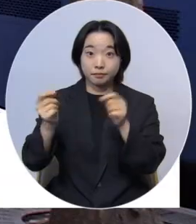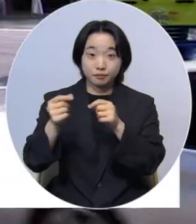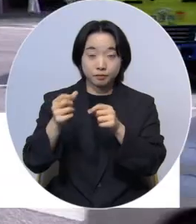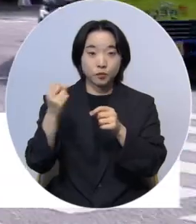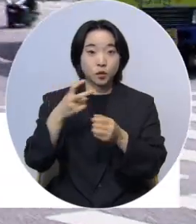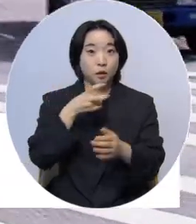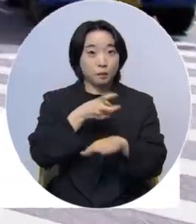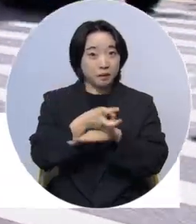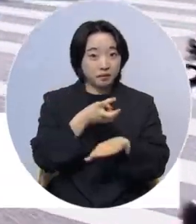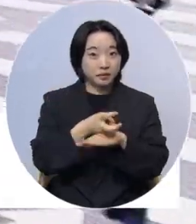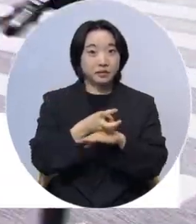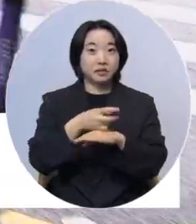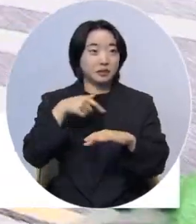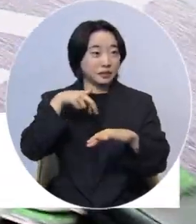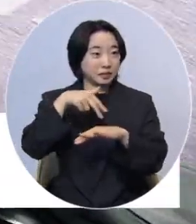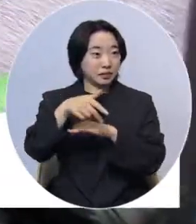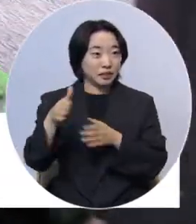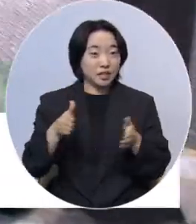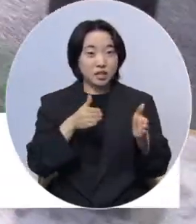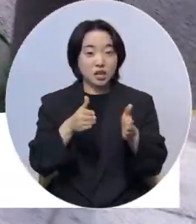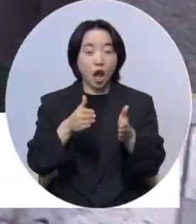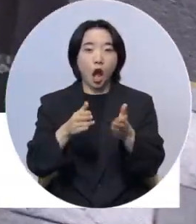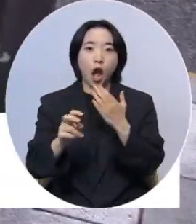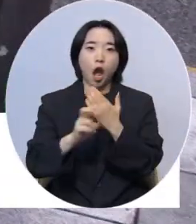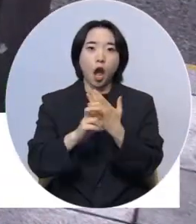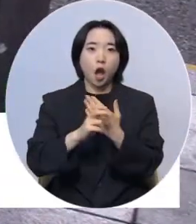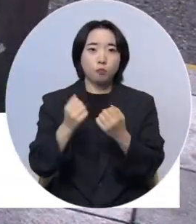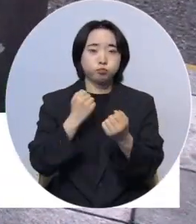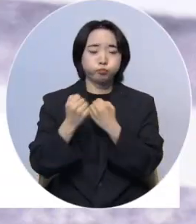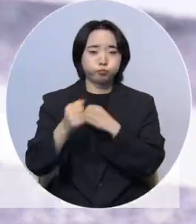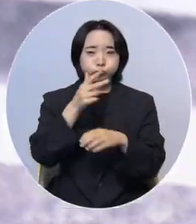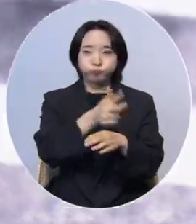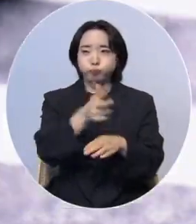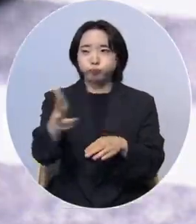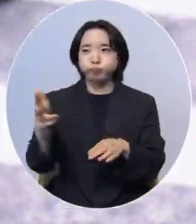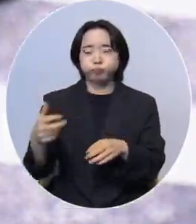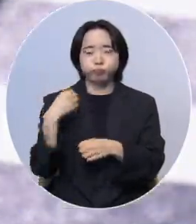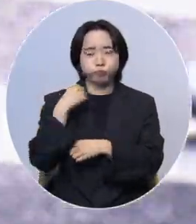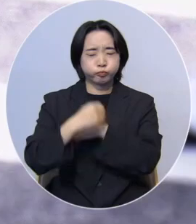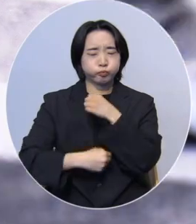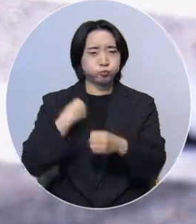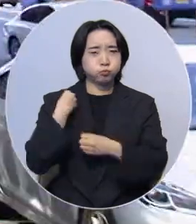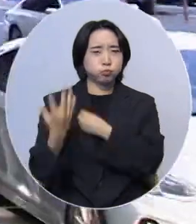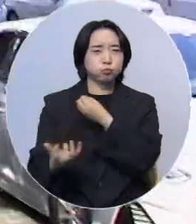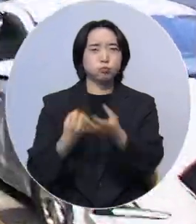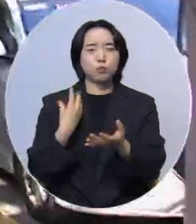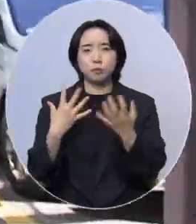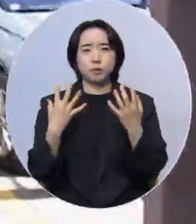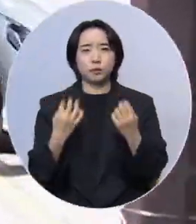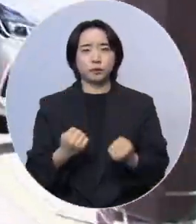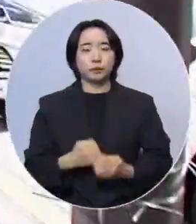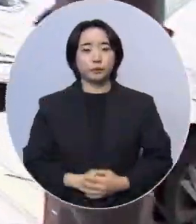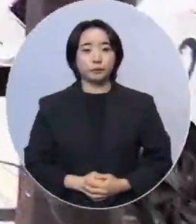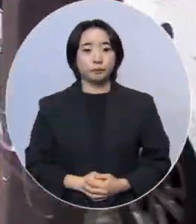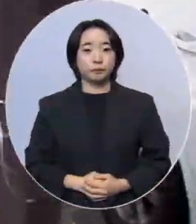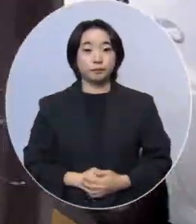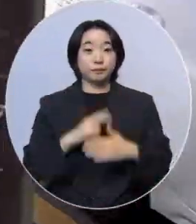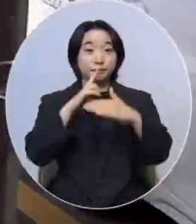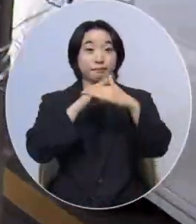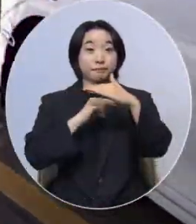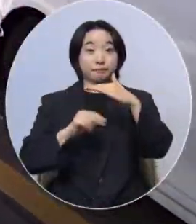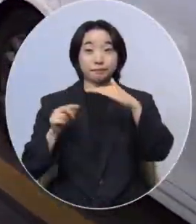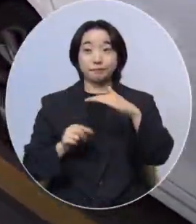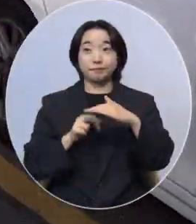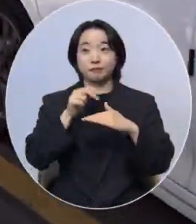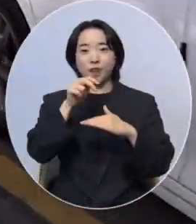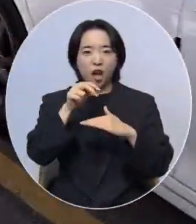버스정류장, 횡단보도 등 불법 주정차 구역에서 개인형 이동장치를 쉽게 볼 수 있었습니다. 이렇게 지하철